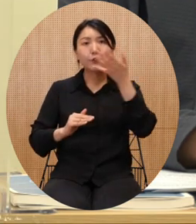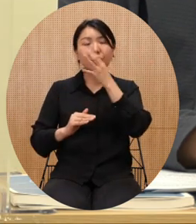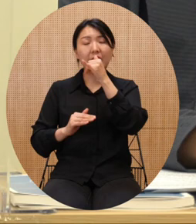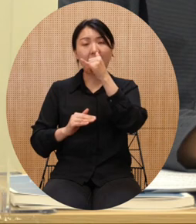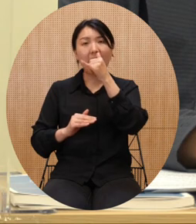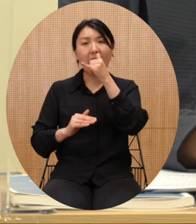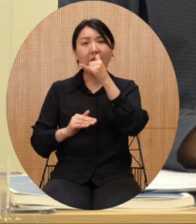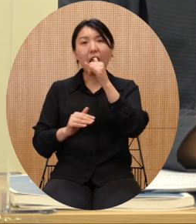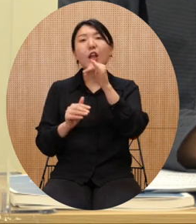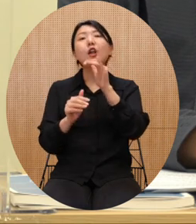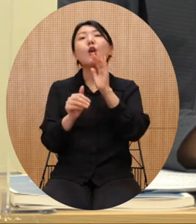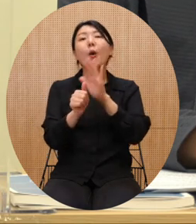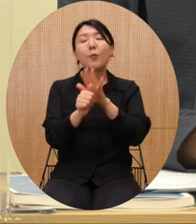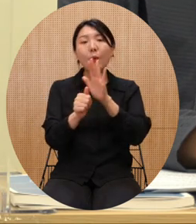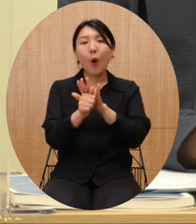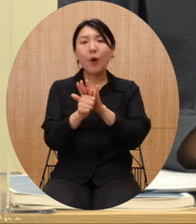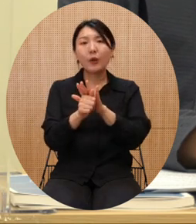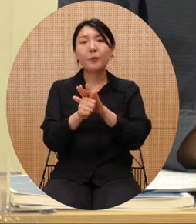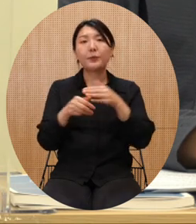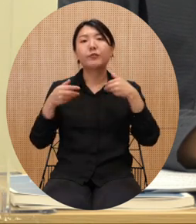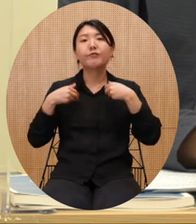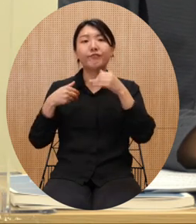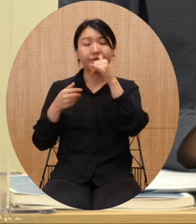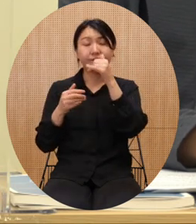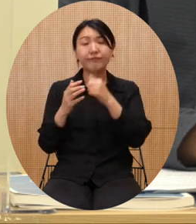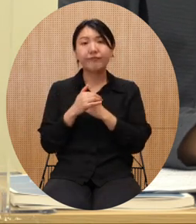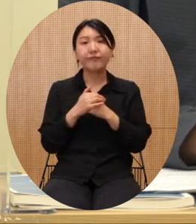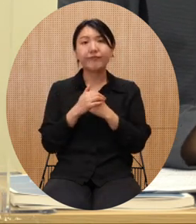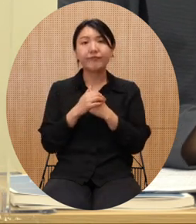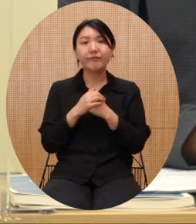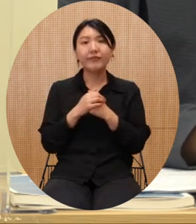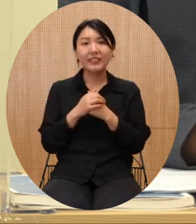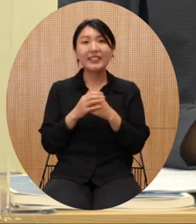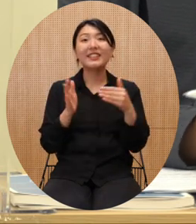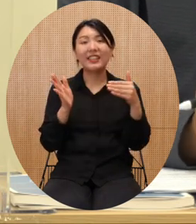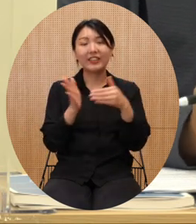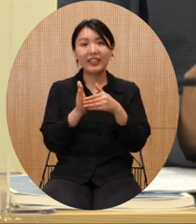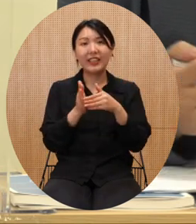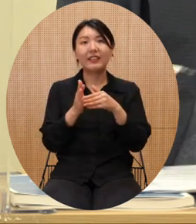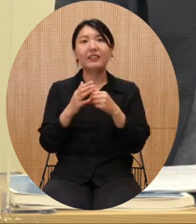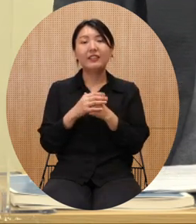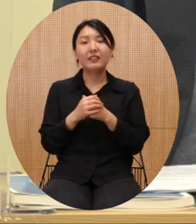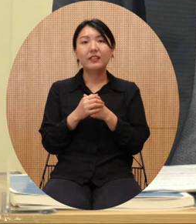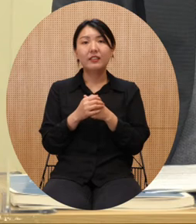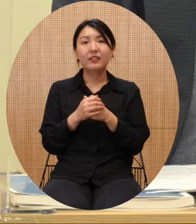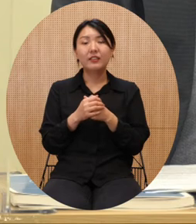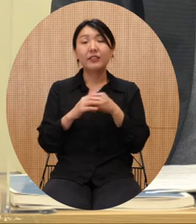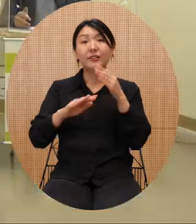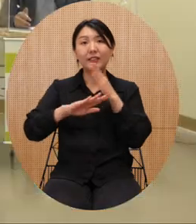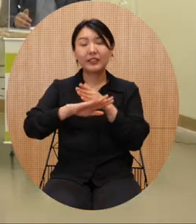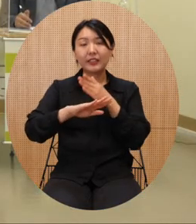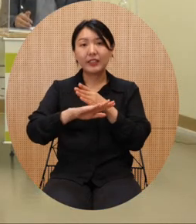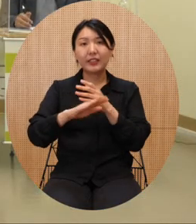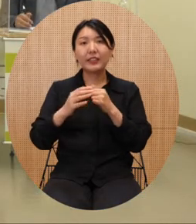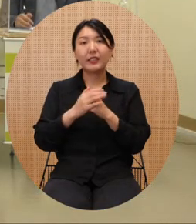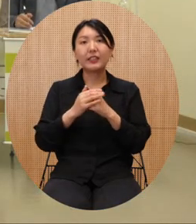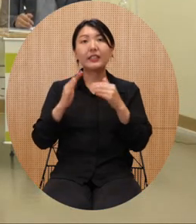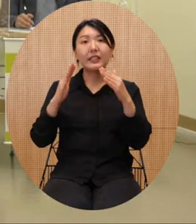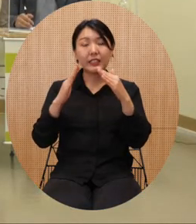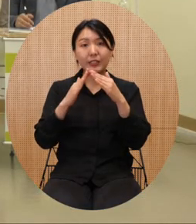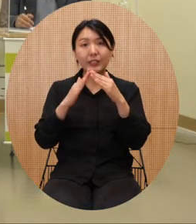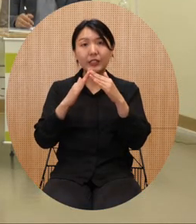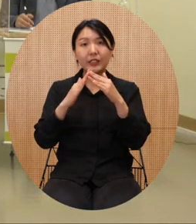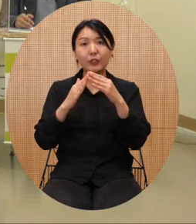주거 상향을 할 수 있는 방안을 찾아볼 수 있도록 지원할 필요가 있을 것 같습니다. 네, 이상입니다. 네,